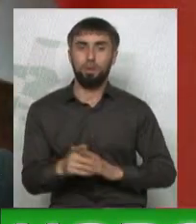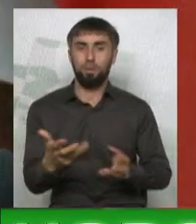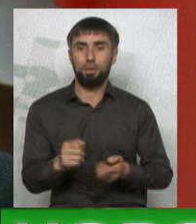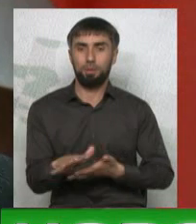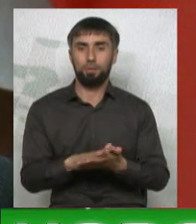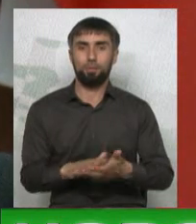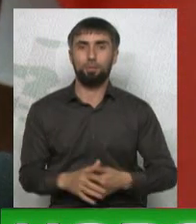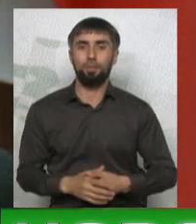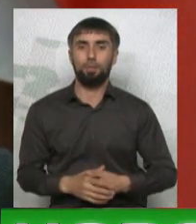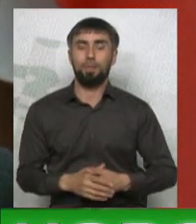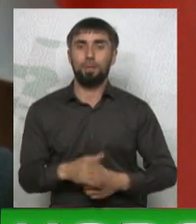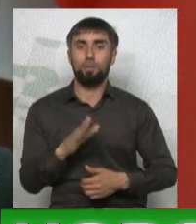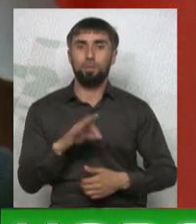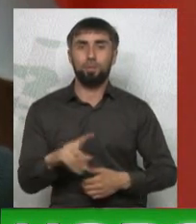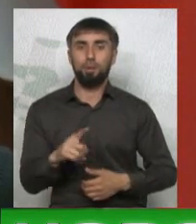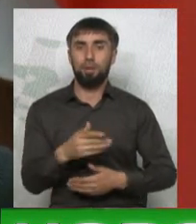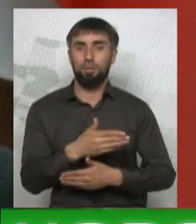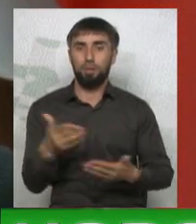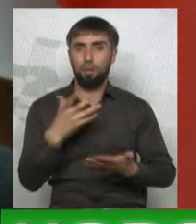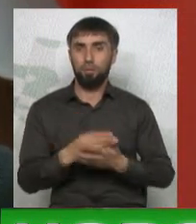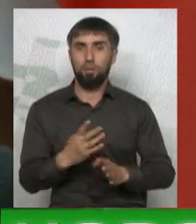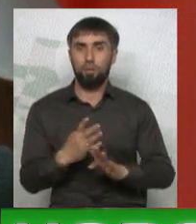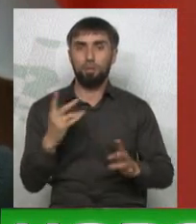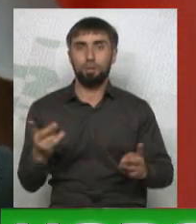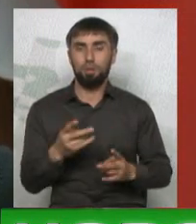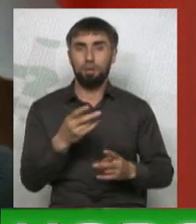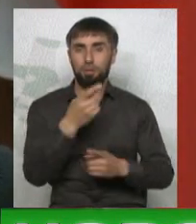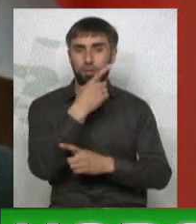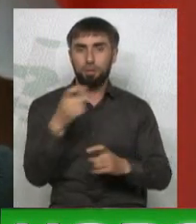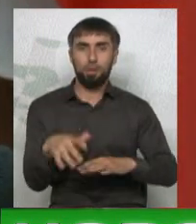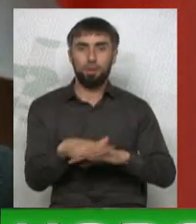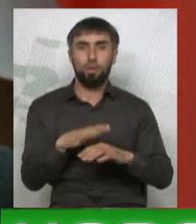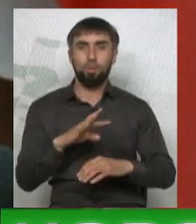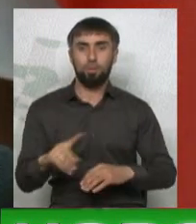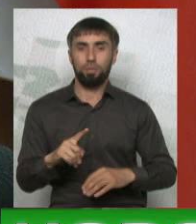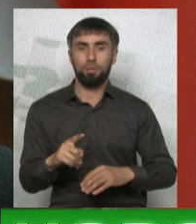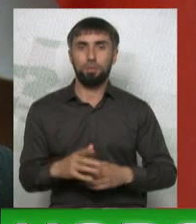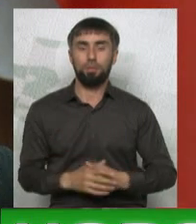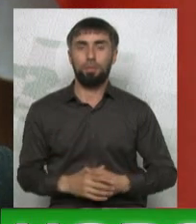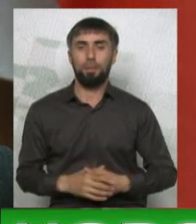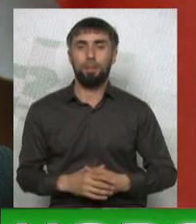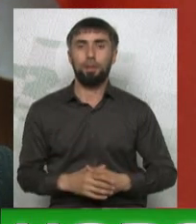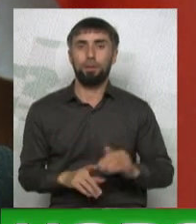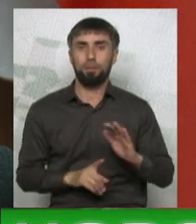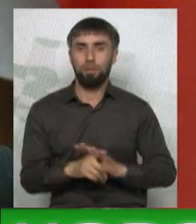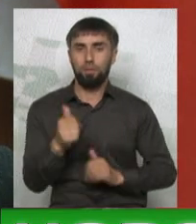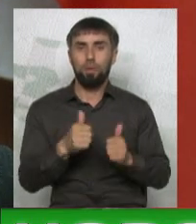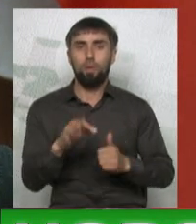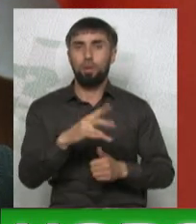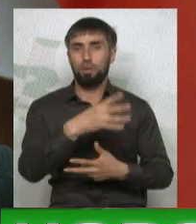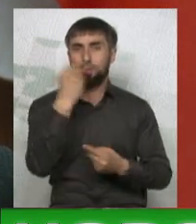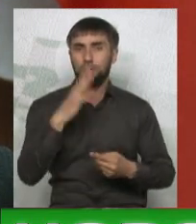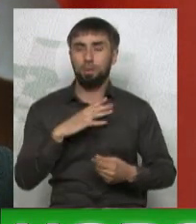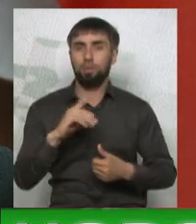заявок. Вопрос в том, что вы, в свою очередь, должны довести до населения о том, что данное население, возможно, забывает, что это ежегодно у нас